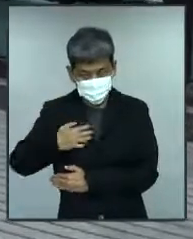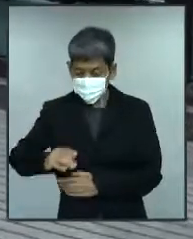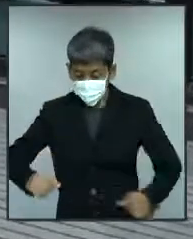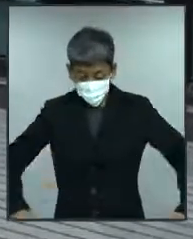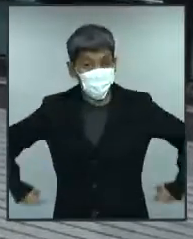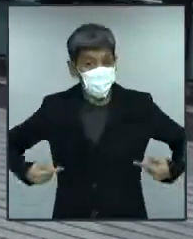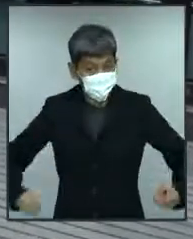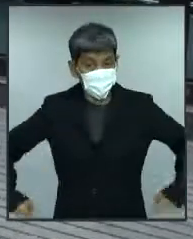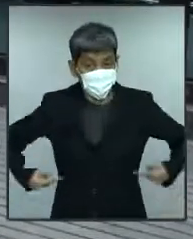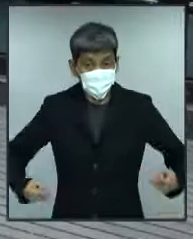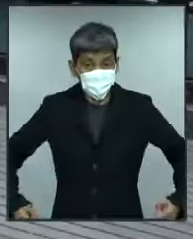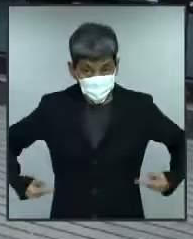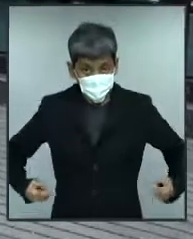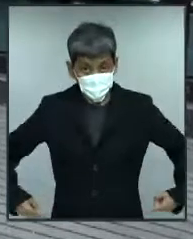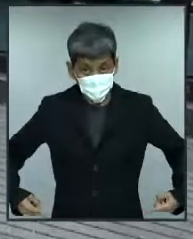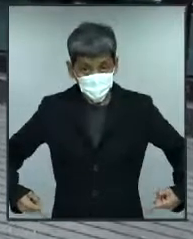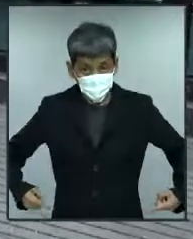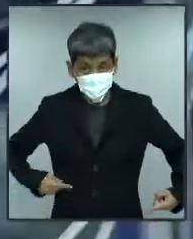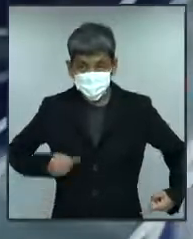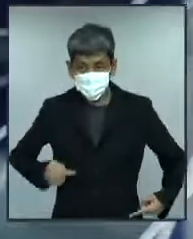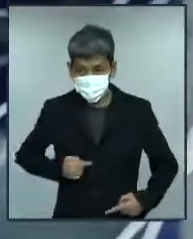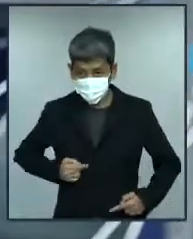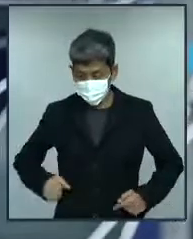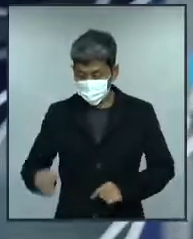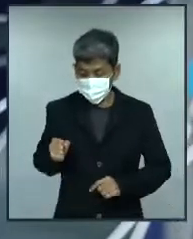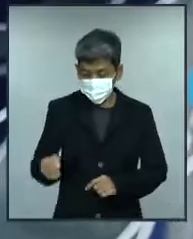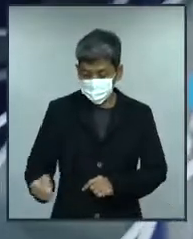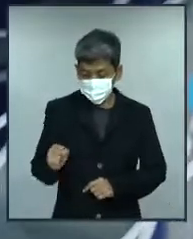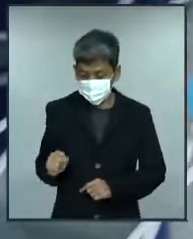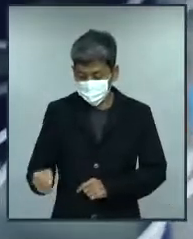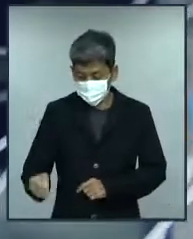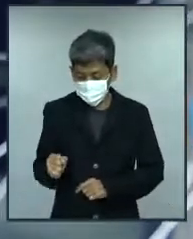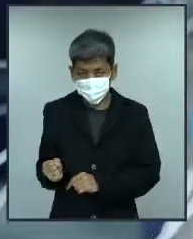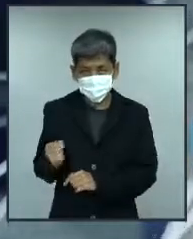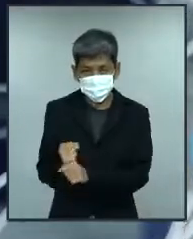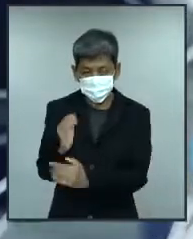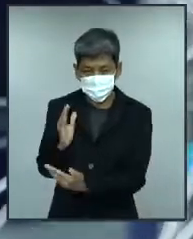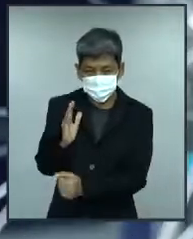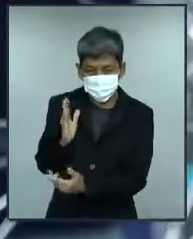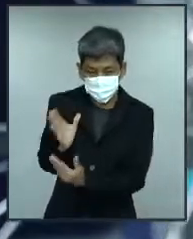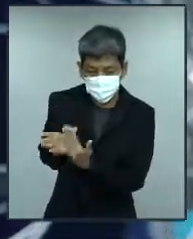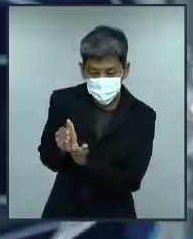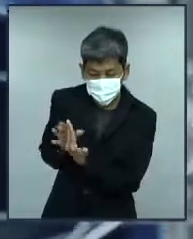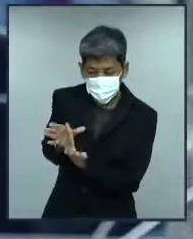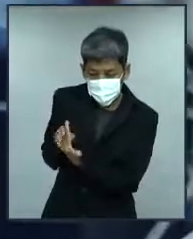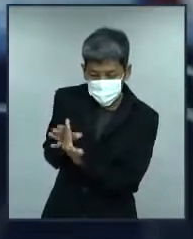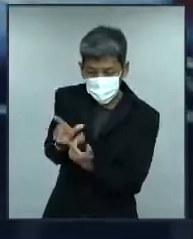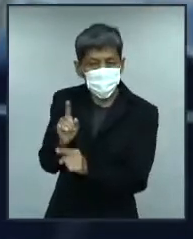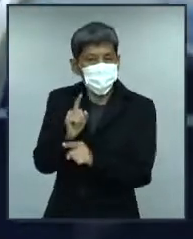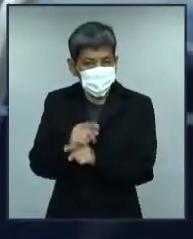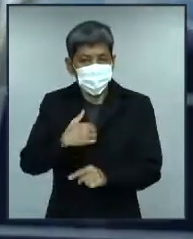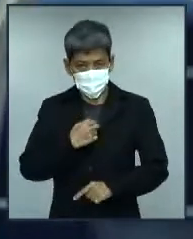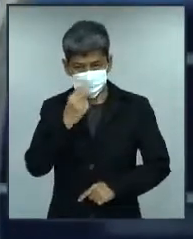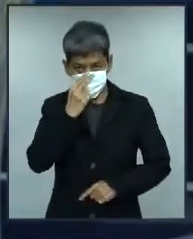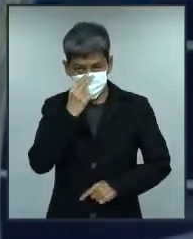ให้ตัวล้อตัวเนี้ยตัวชุดขับตัวเนี้ยมาเกาะแนบหลังจากที่มันเกิดการล็อกเพราะฉะนั้นเองเนี่ยตัวนี้เองระยะพวก